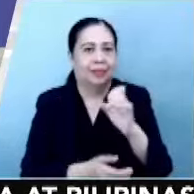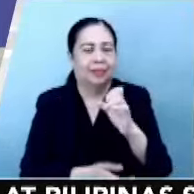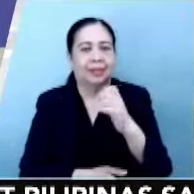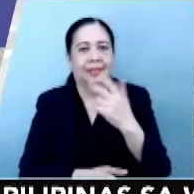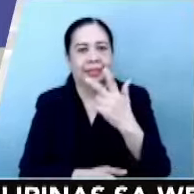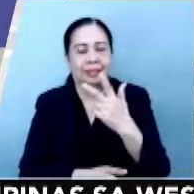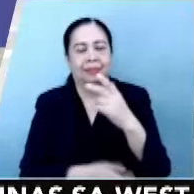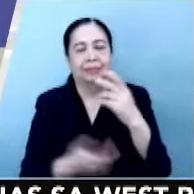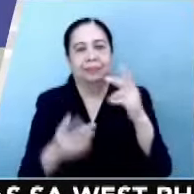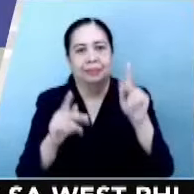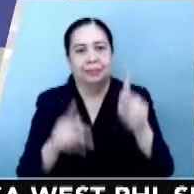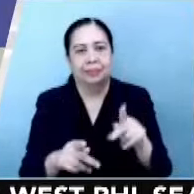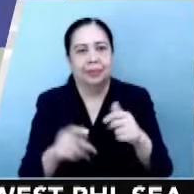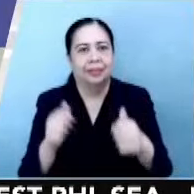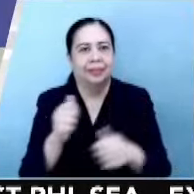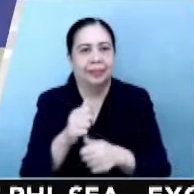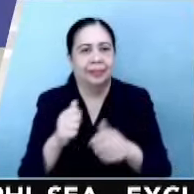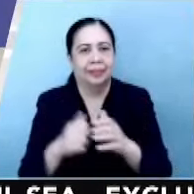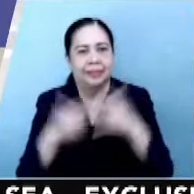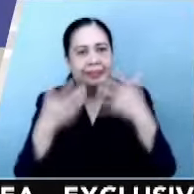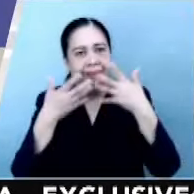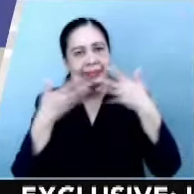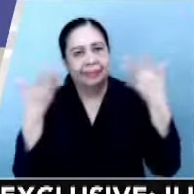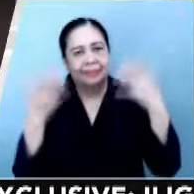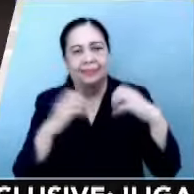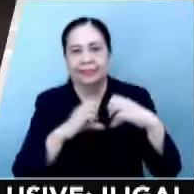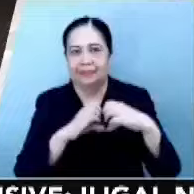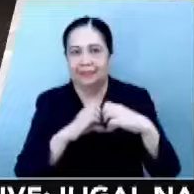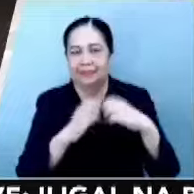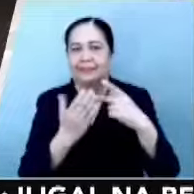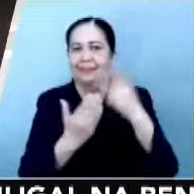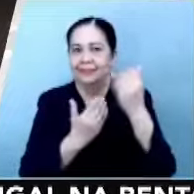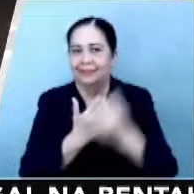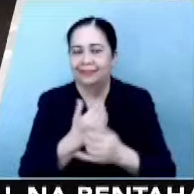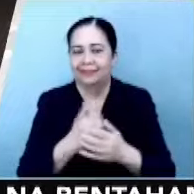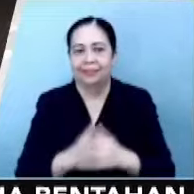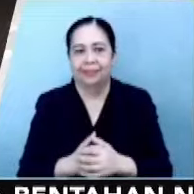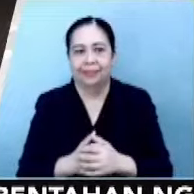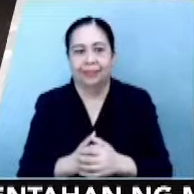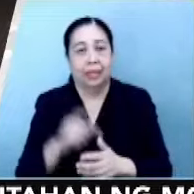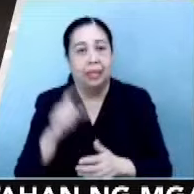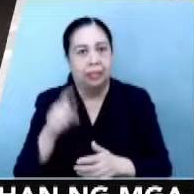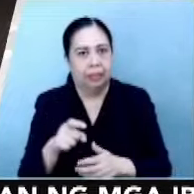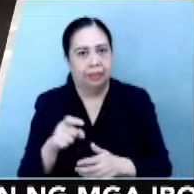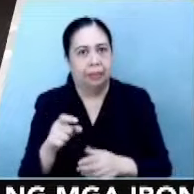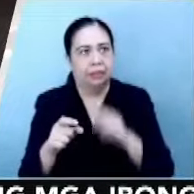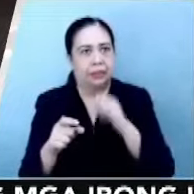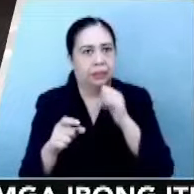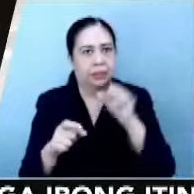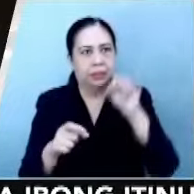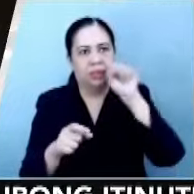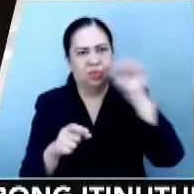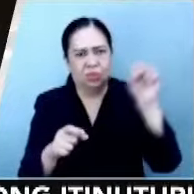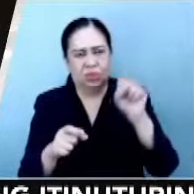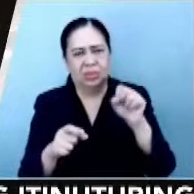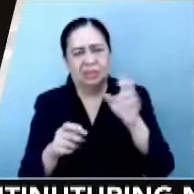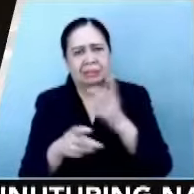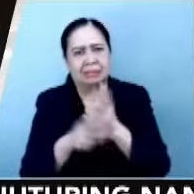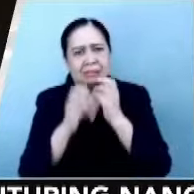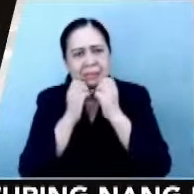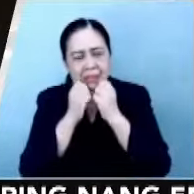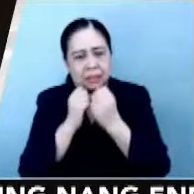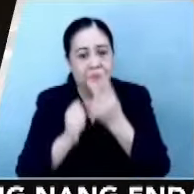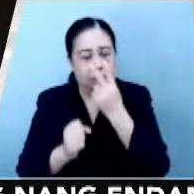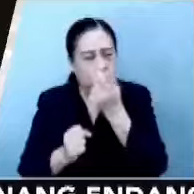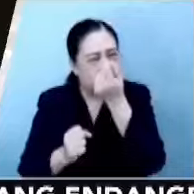sa ilalim ng Ngiting Kapuso Project. Dapat po talaga, hindi naaabot sa pagpapabunot yung ipin. Makakita lang po tayo